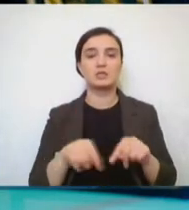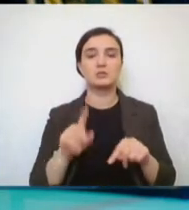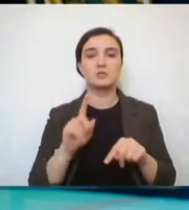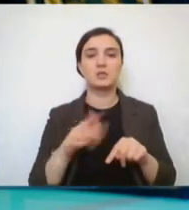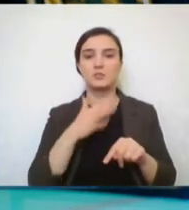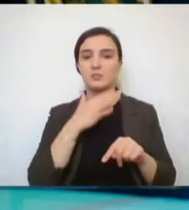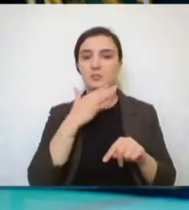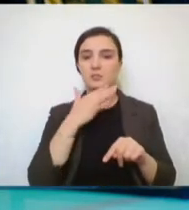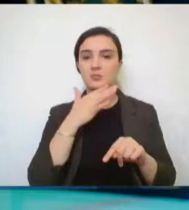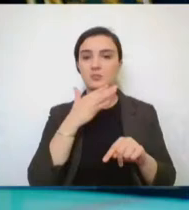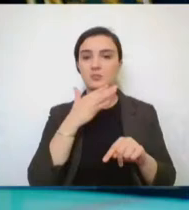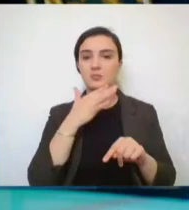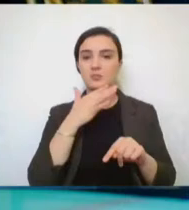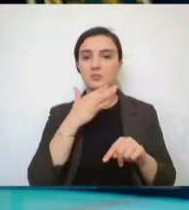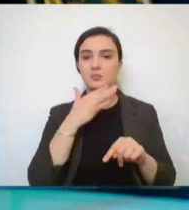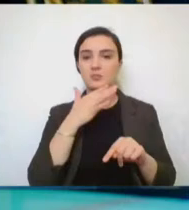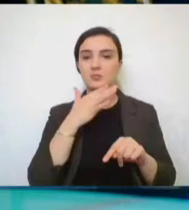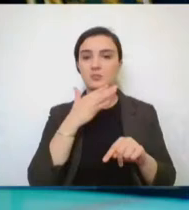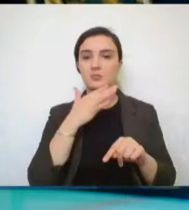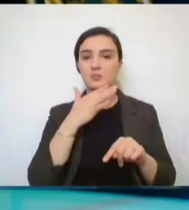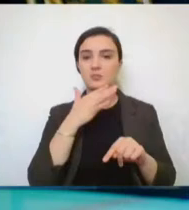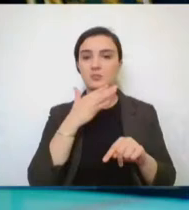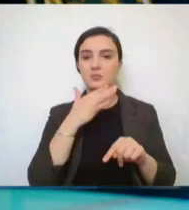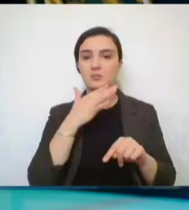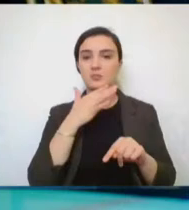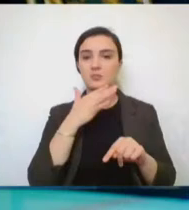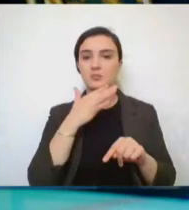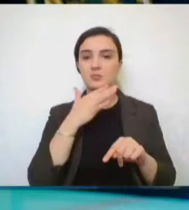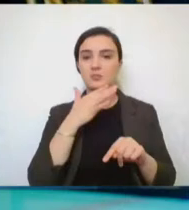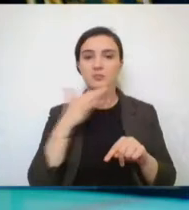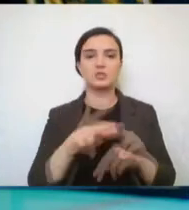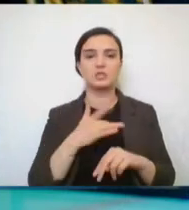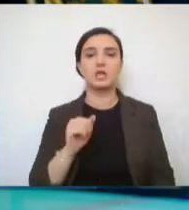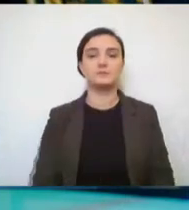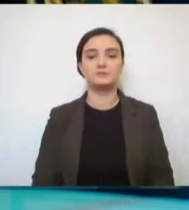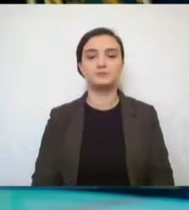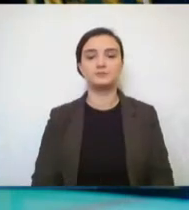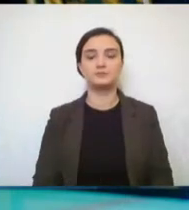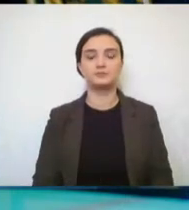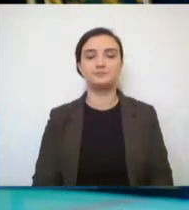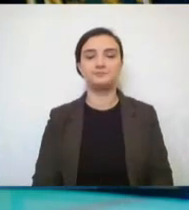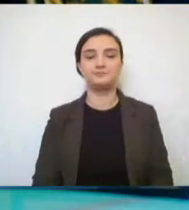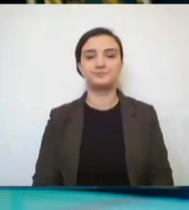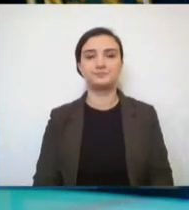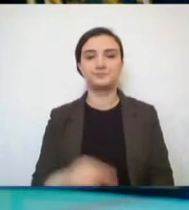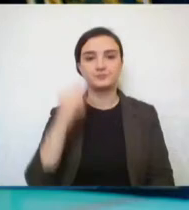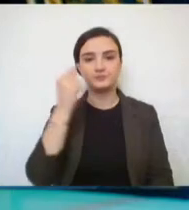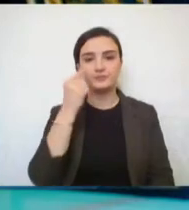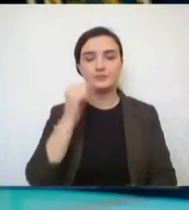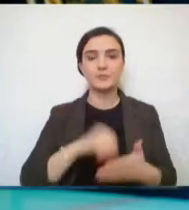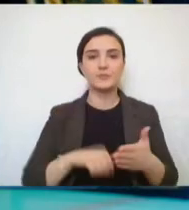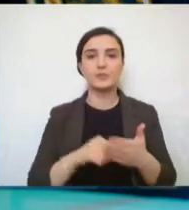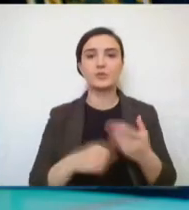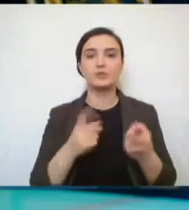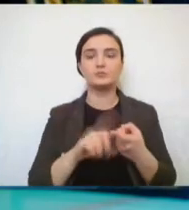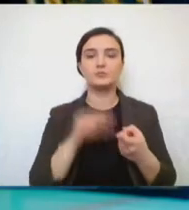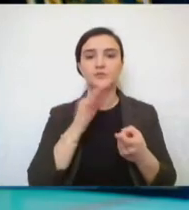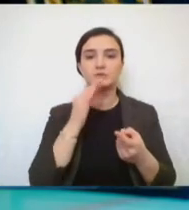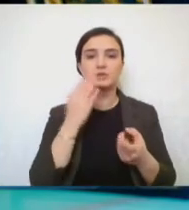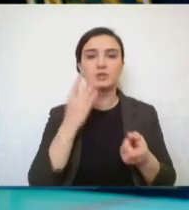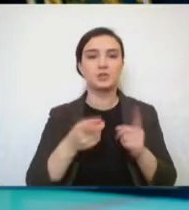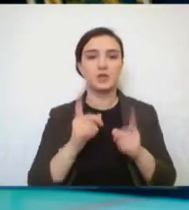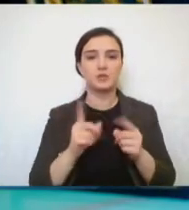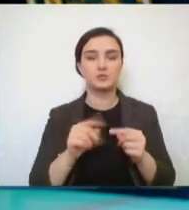ეს არითმიები უფრო ფსიქოლოგიურ ფაქტორებს უკავშირდება ვიდრე რეალურ სურათს, ეს ერთი. მეორე,